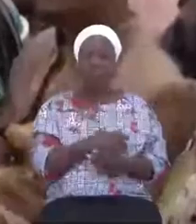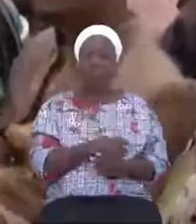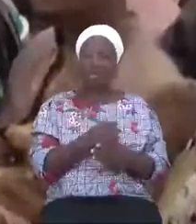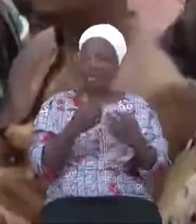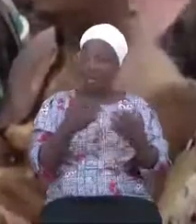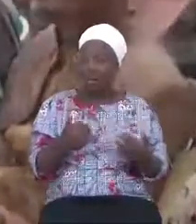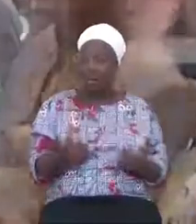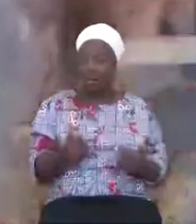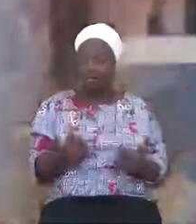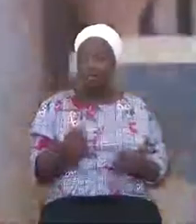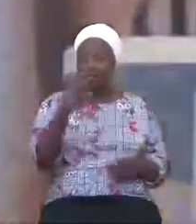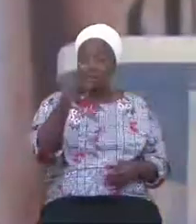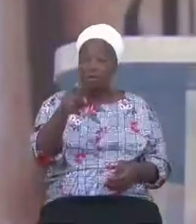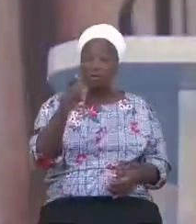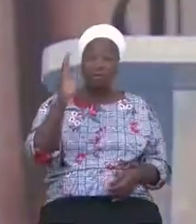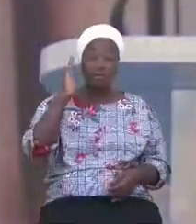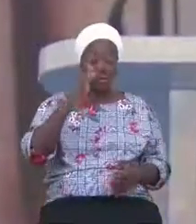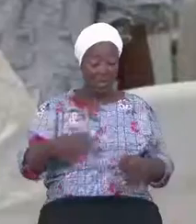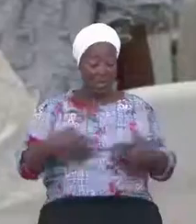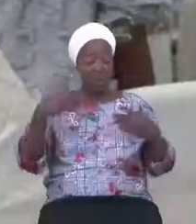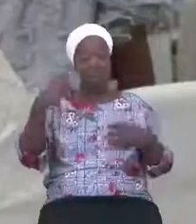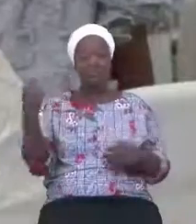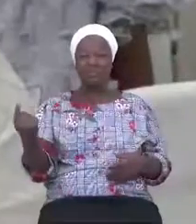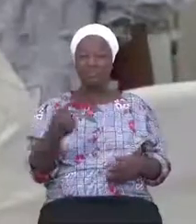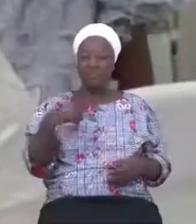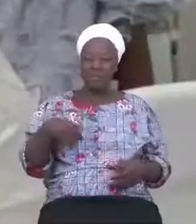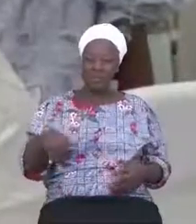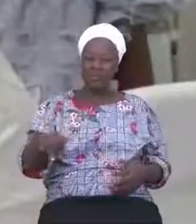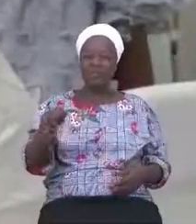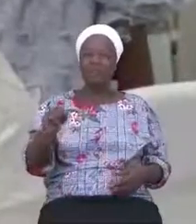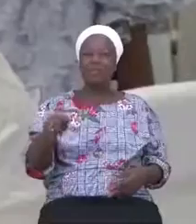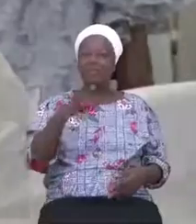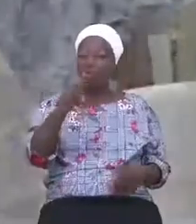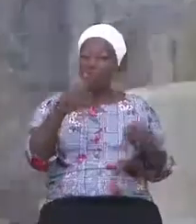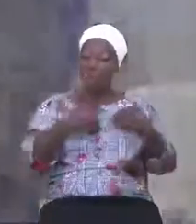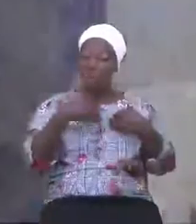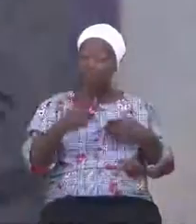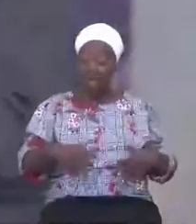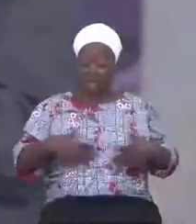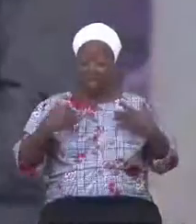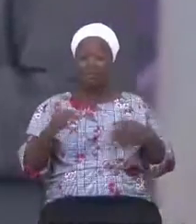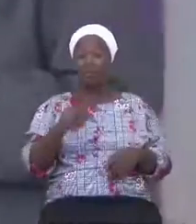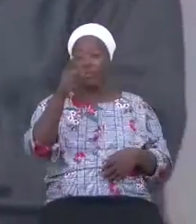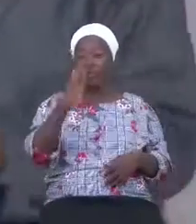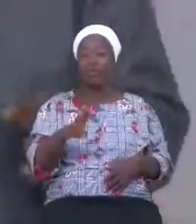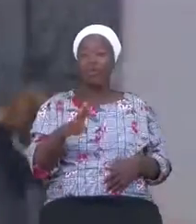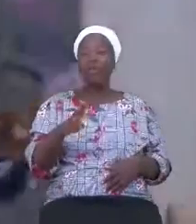Maintenant, tu vivras pour toujours. Tu as la vie de Dieu pour